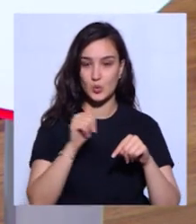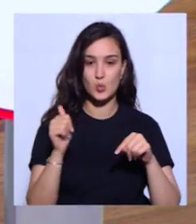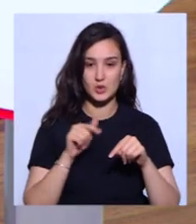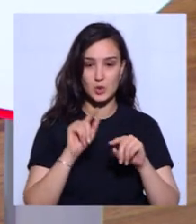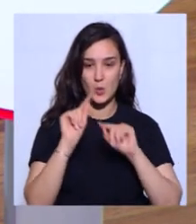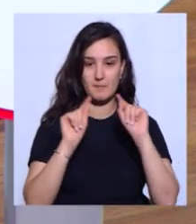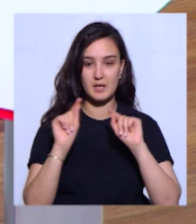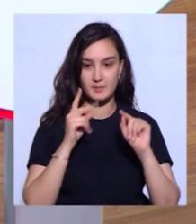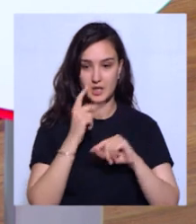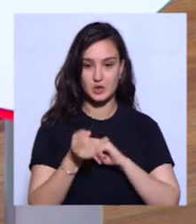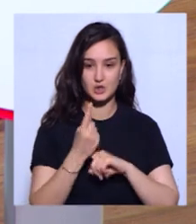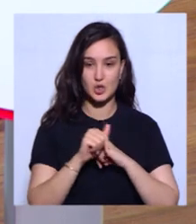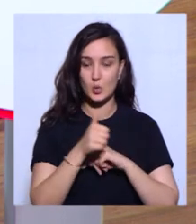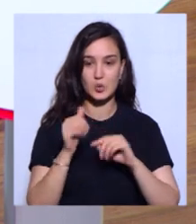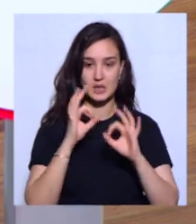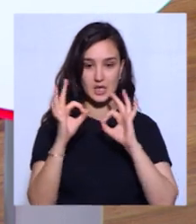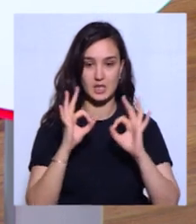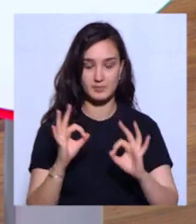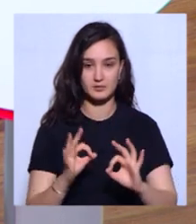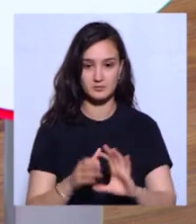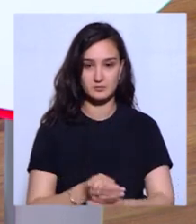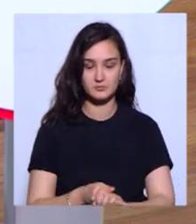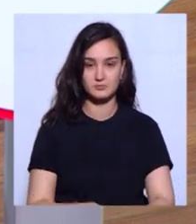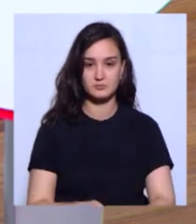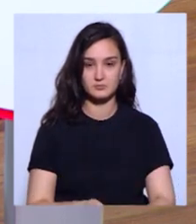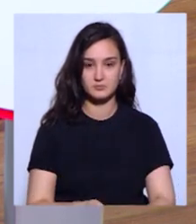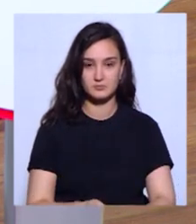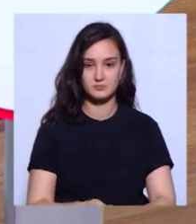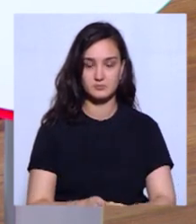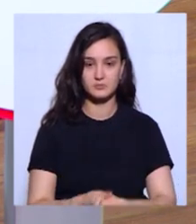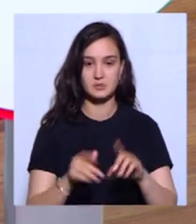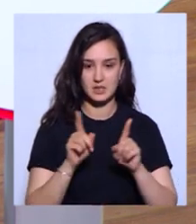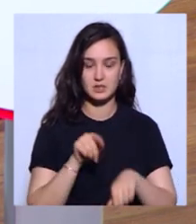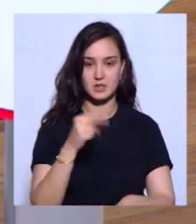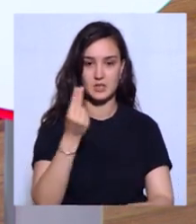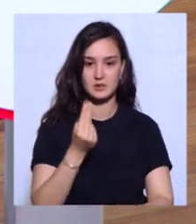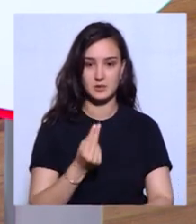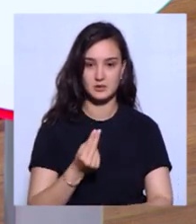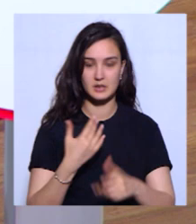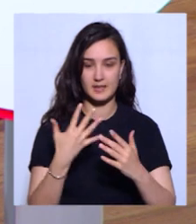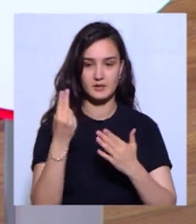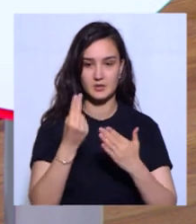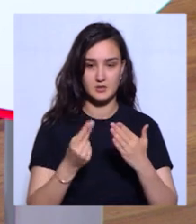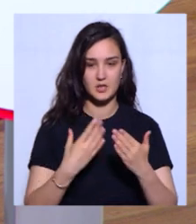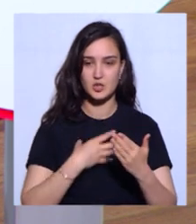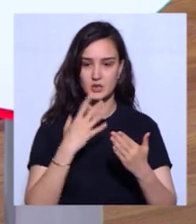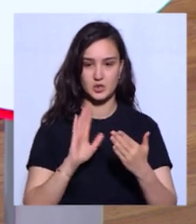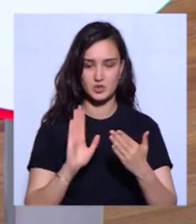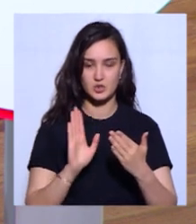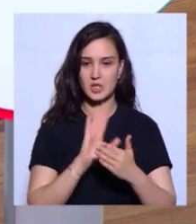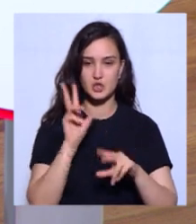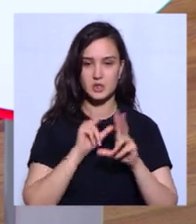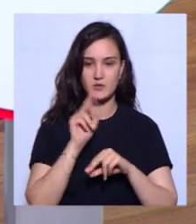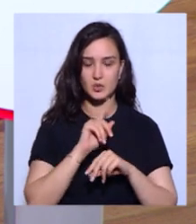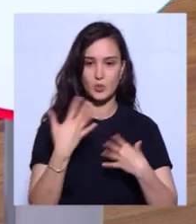როგორი ლაქები. აი ესე ხატეთ. ხელით არ შეგეშენდათ, არ ჩათვალოთ, რომ ახლა ეს შეცდომა.